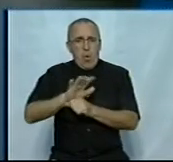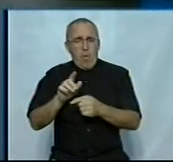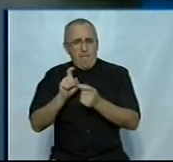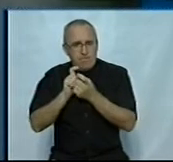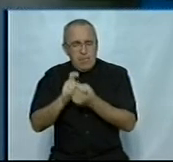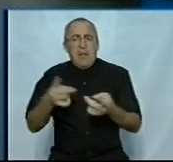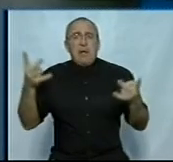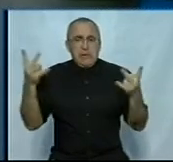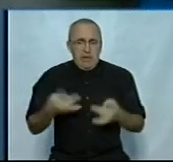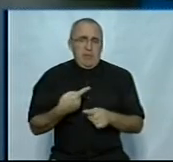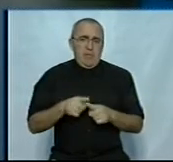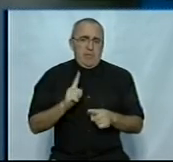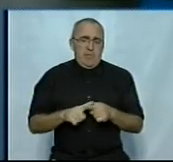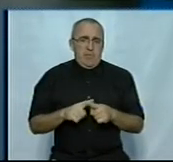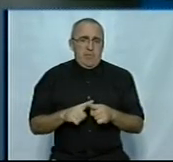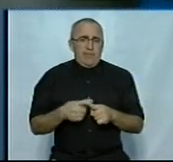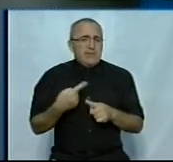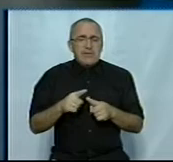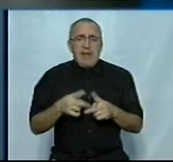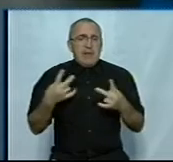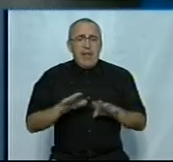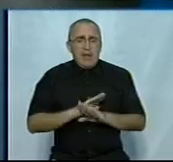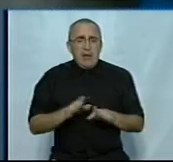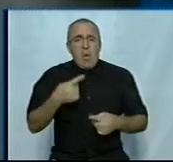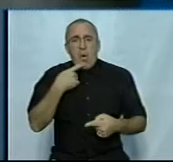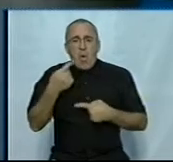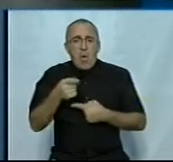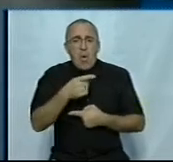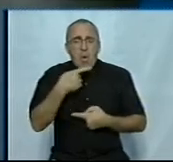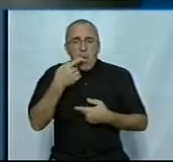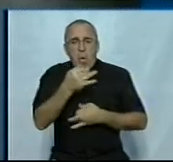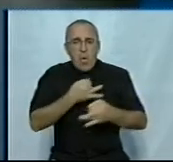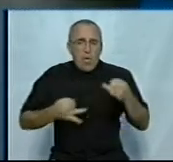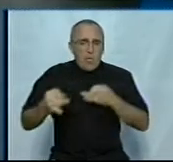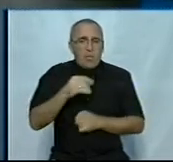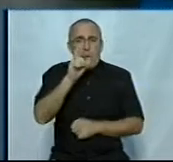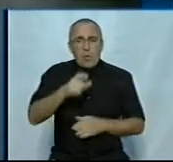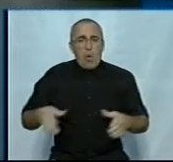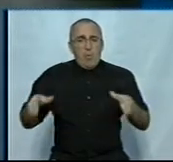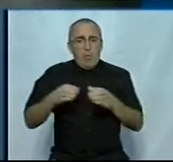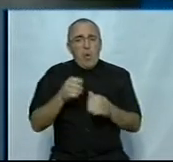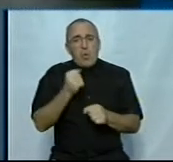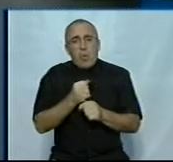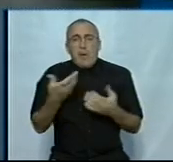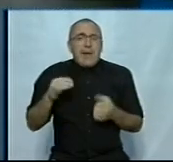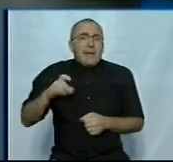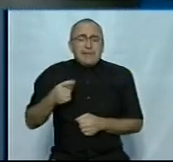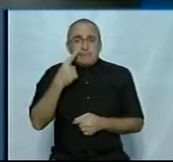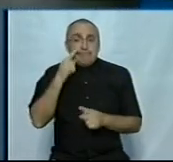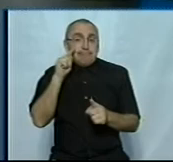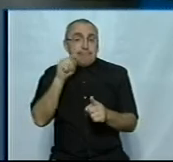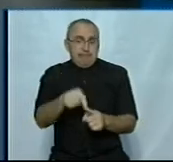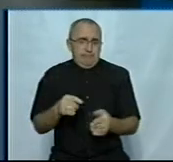треба було зробити. Про це не треба навіть говорити зараз з громадою і робити якісь